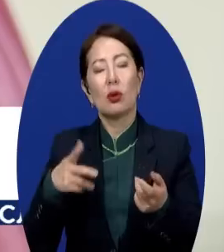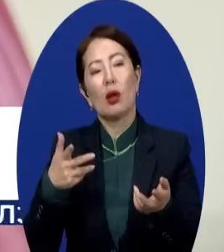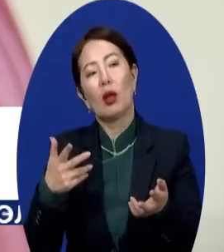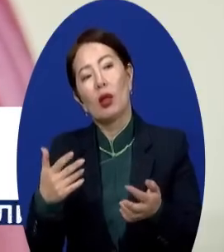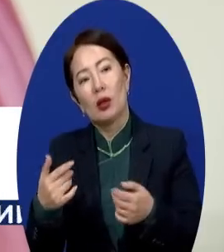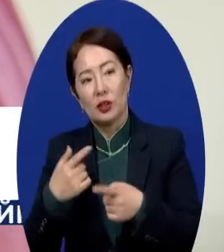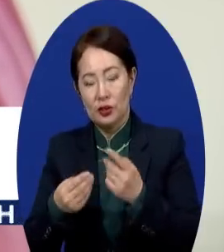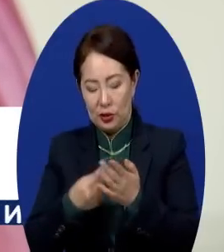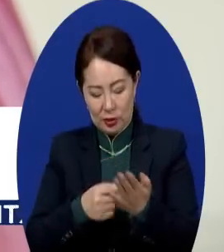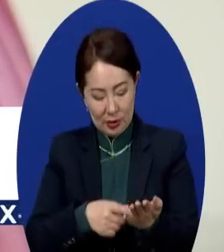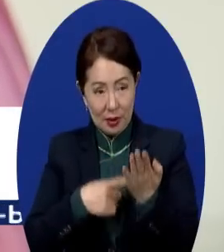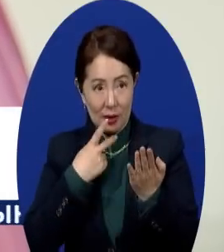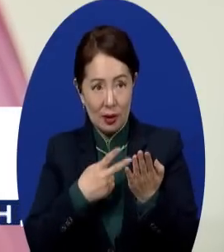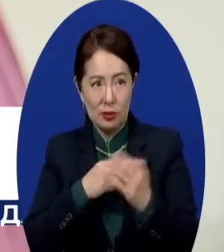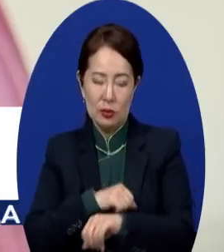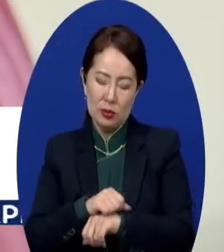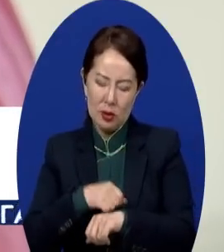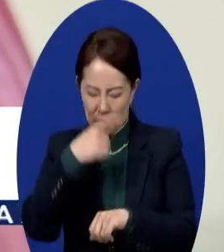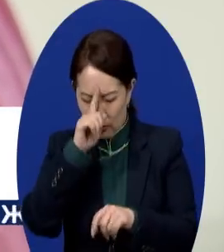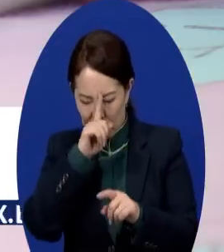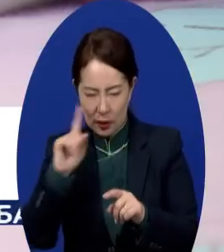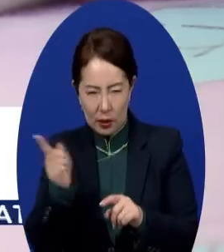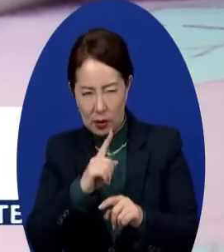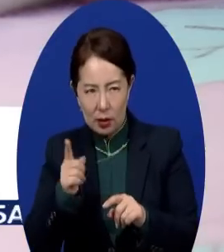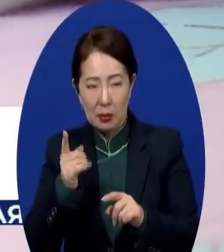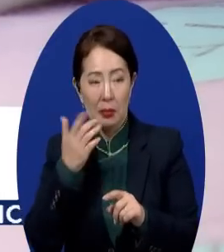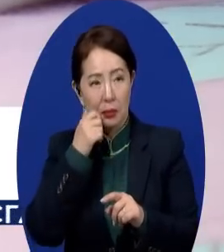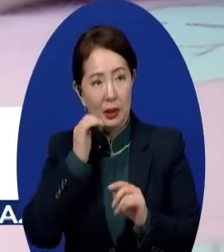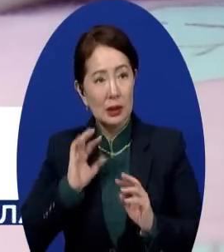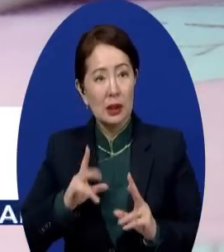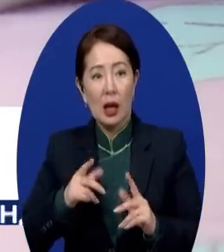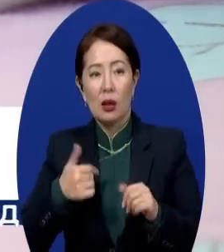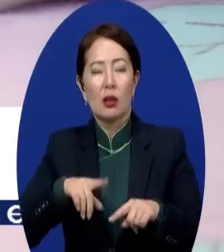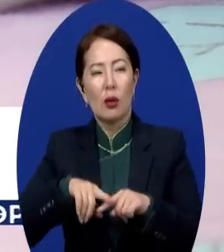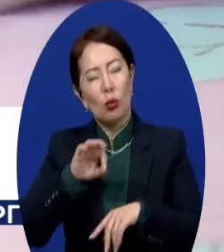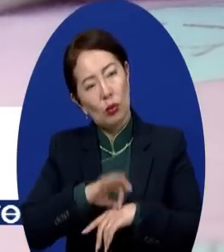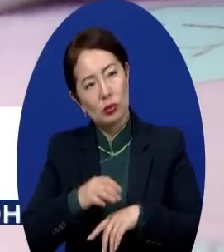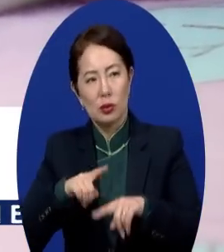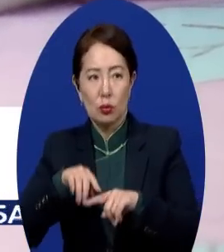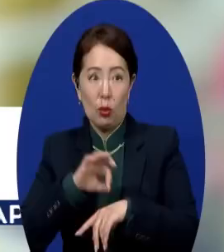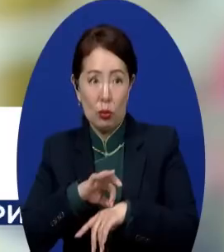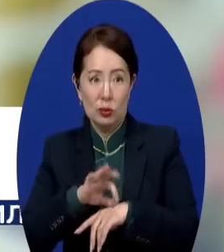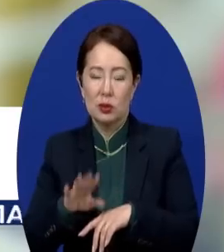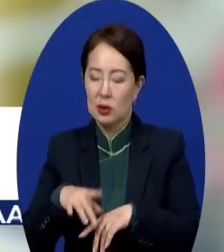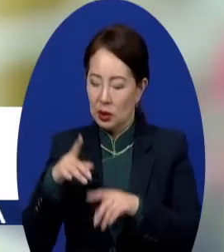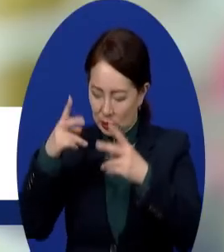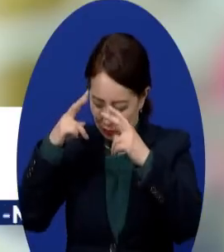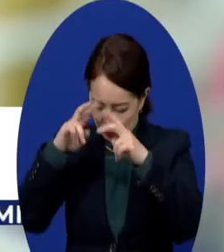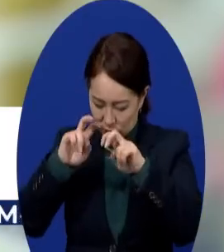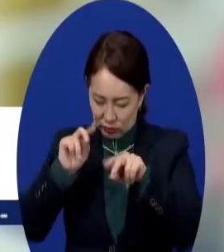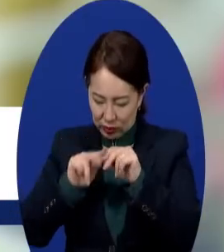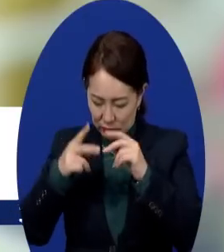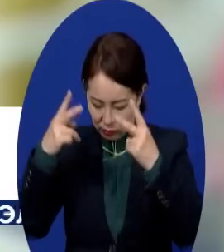шинж тэмдэг илэрч байжээ. Урт хугацаанд эмчилгээ хийлгэсэн ч биеийн сайжрахгүй нэмж өвдсөөр байсан. Тиймээс дэлгэрэнгүй шинжилгээ